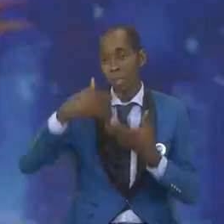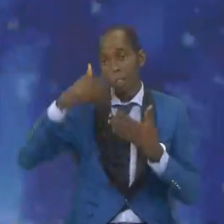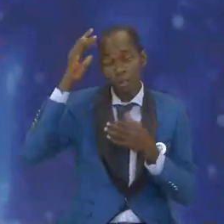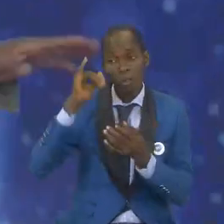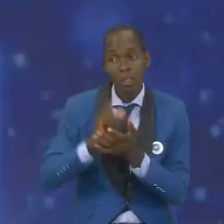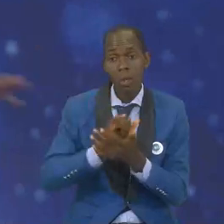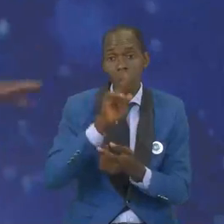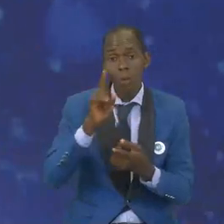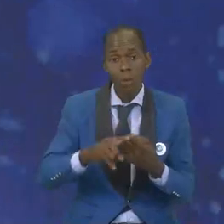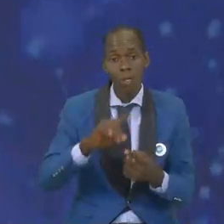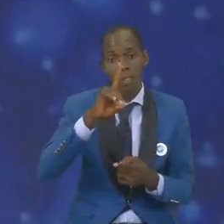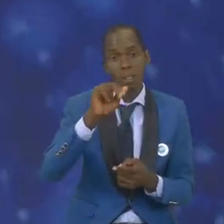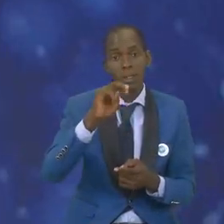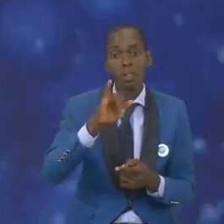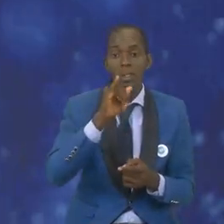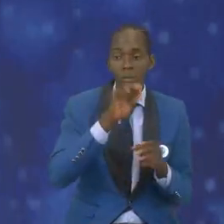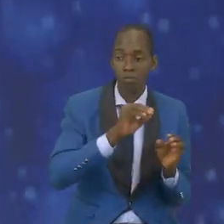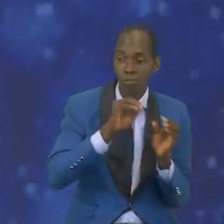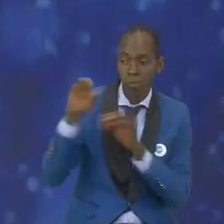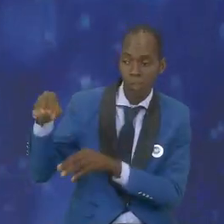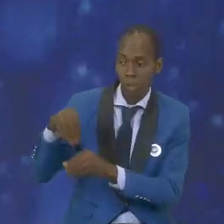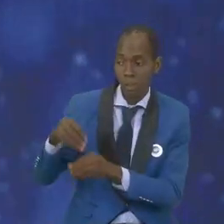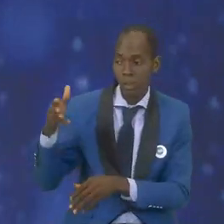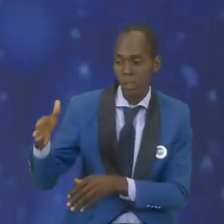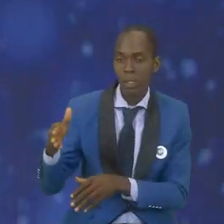afin que lorsqu'ils vont jeter Daniel dedans,